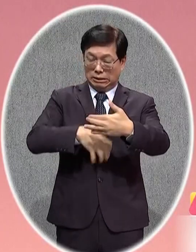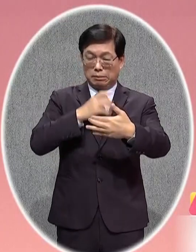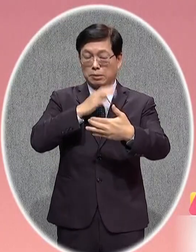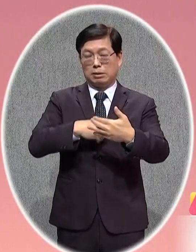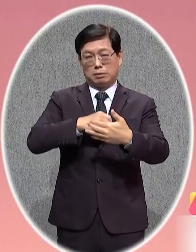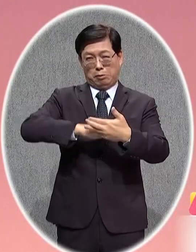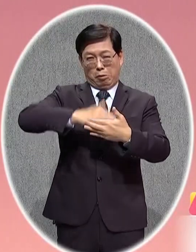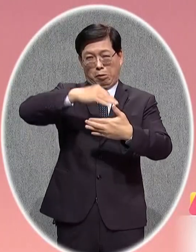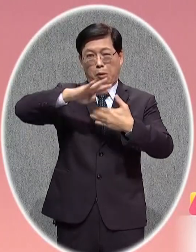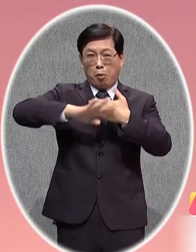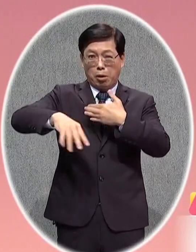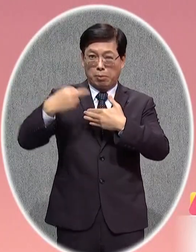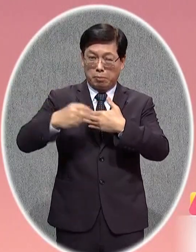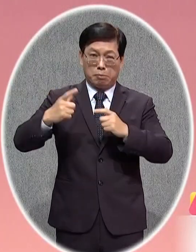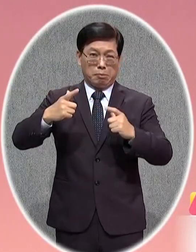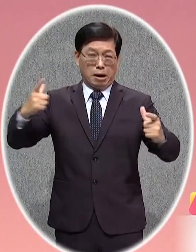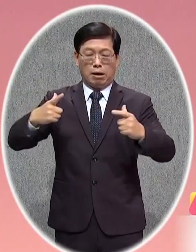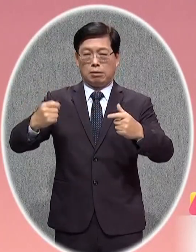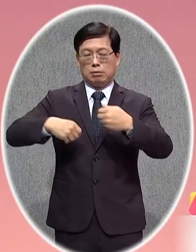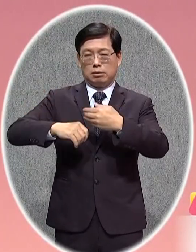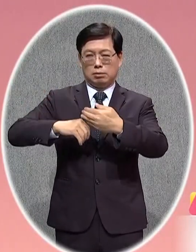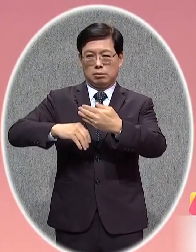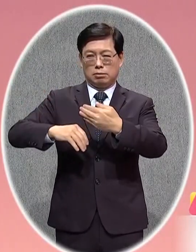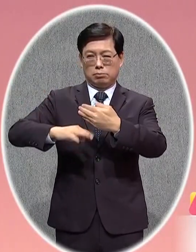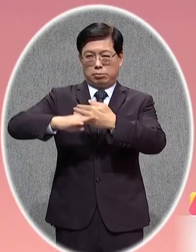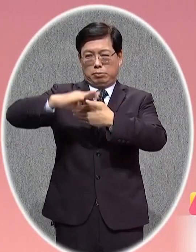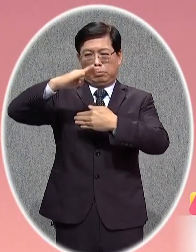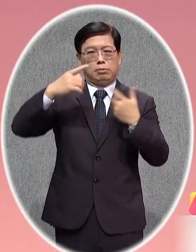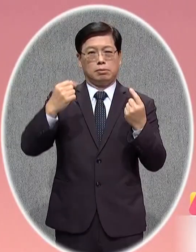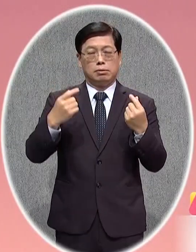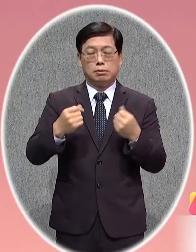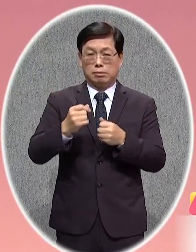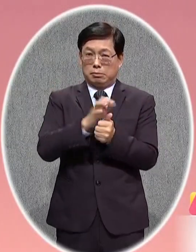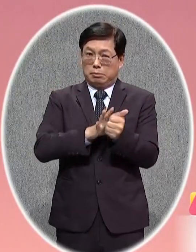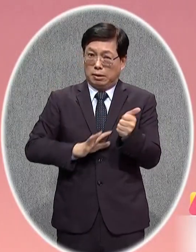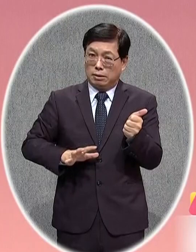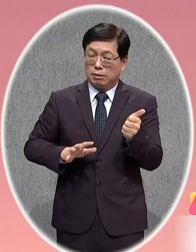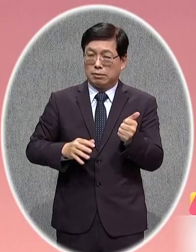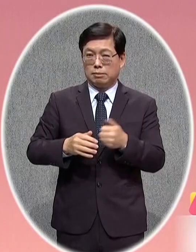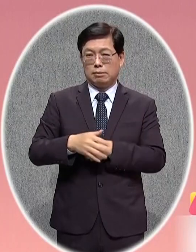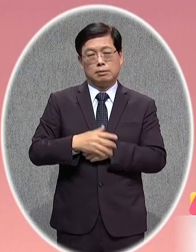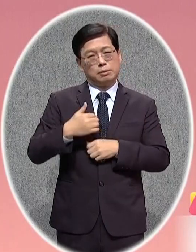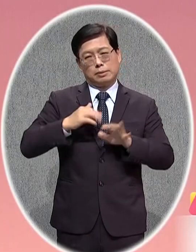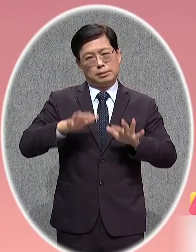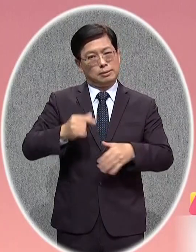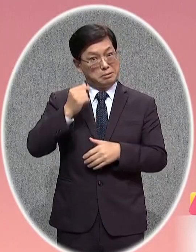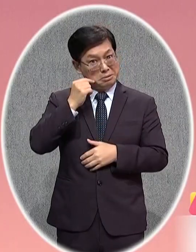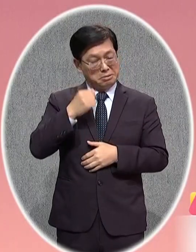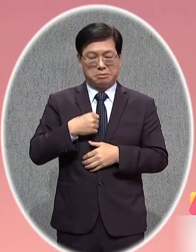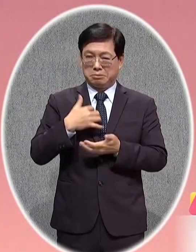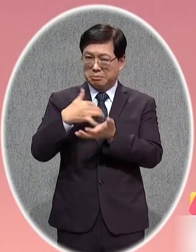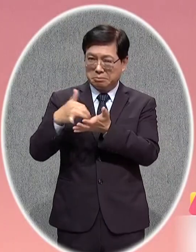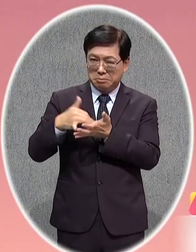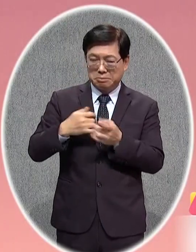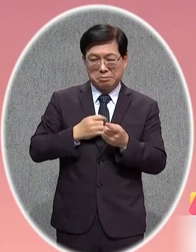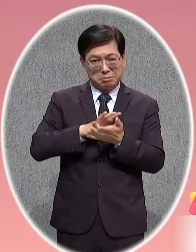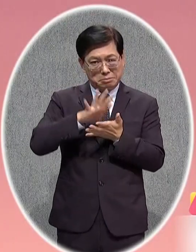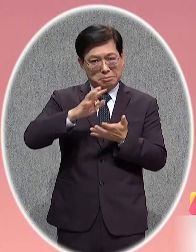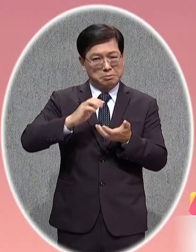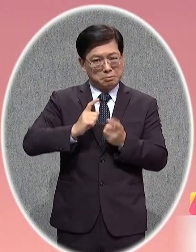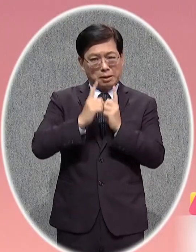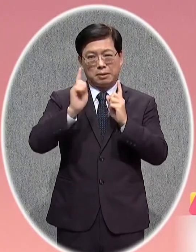突堤，外面在更大圈的也是突堤的情况，会造成我们没有办法预测的一个结